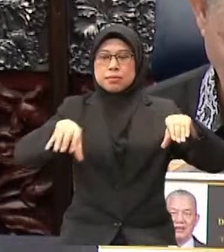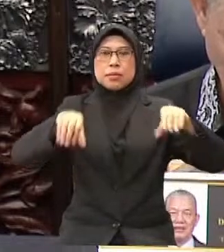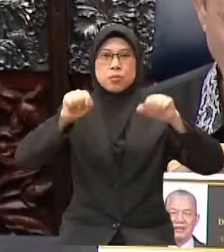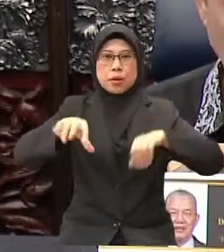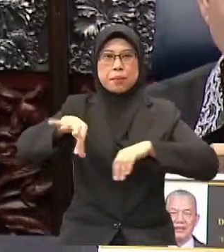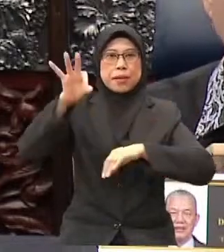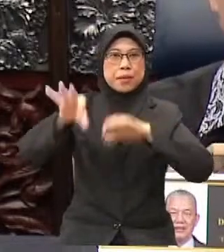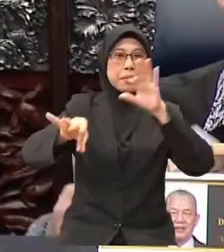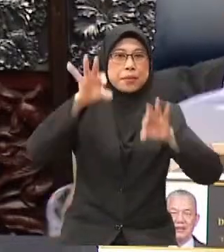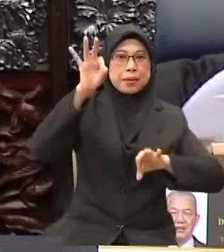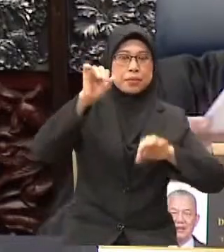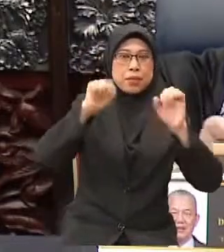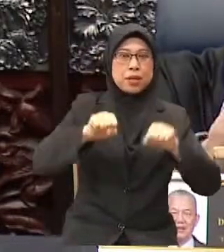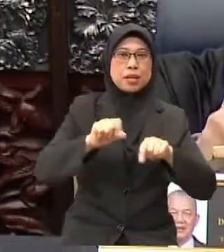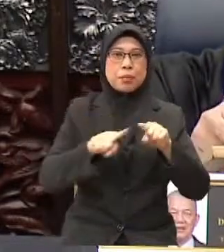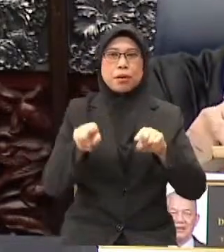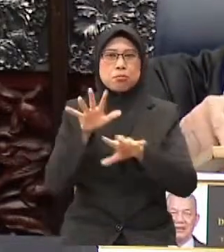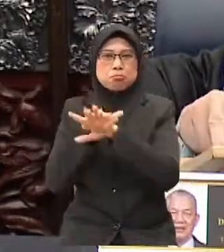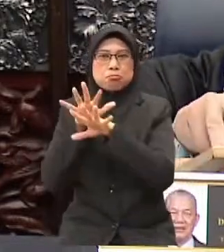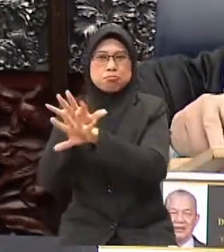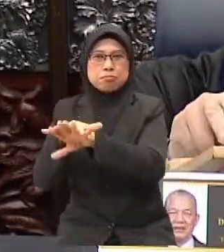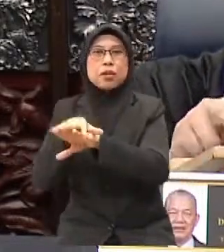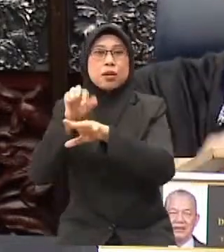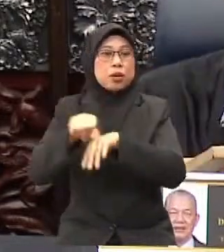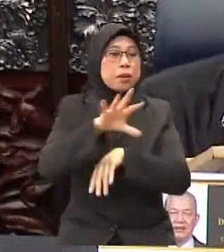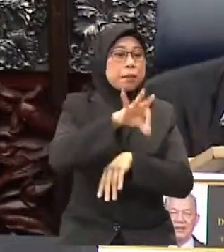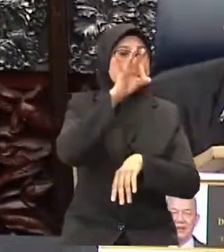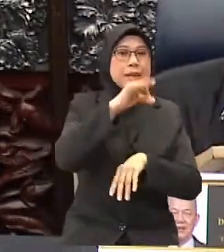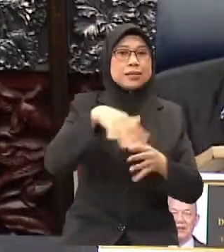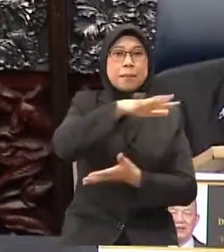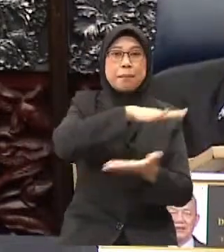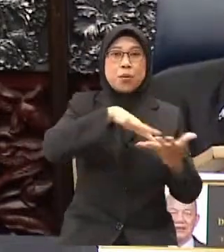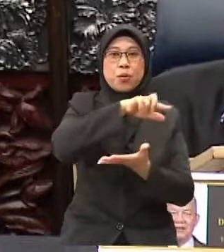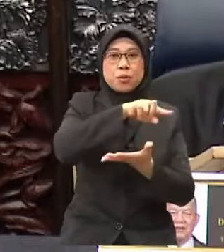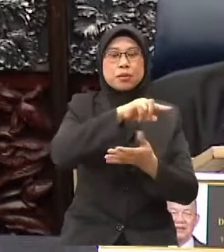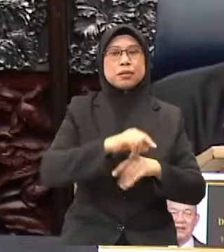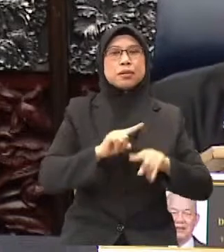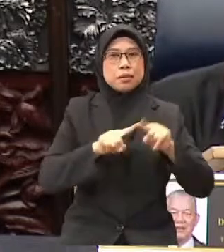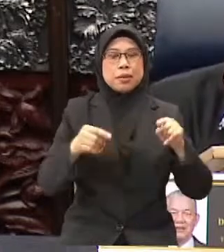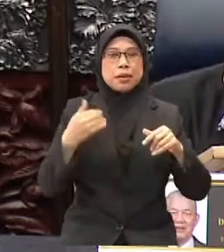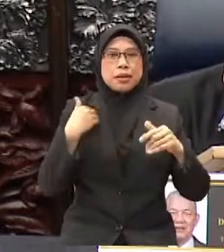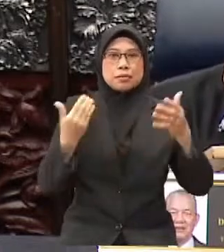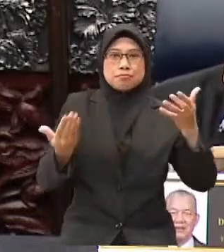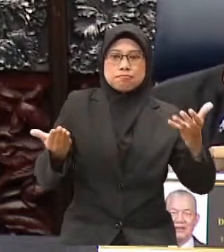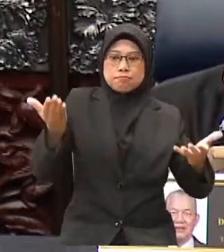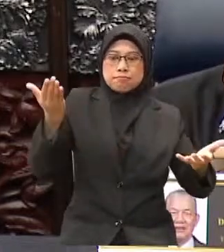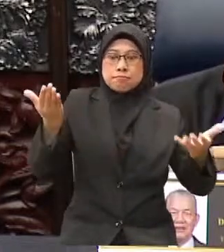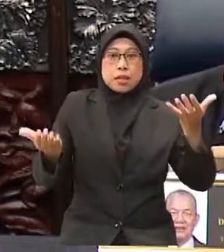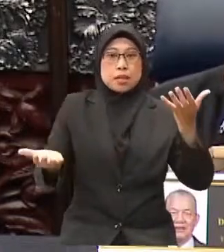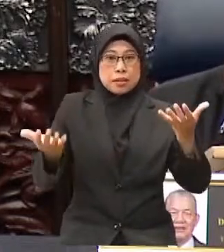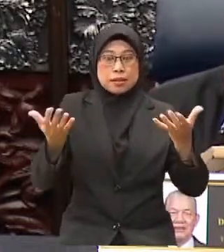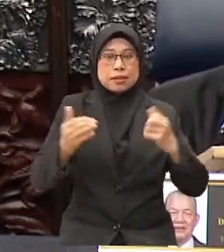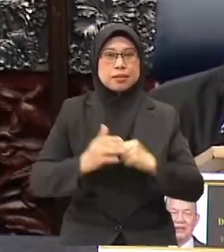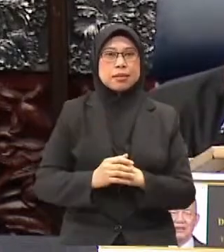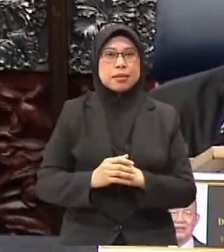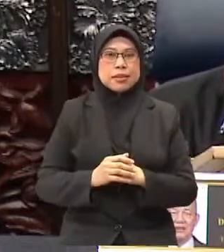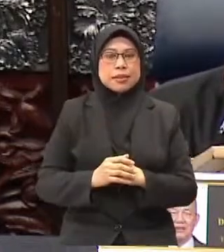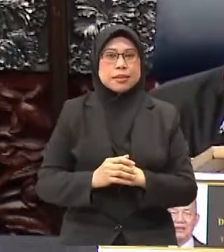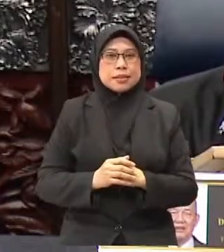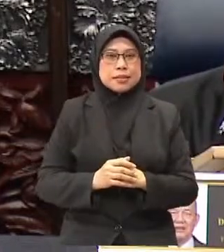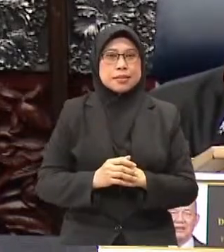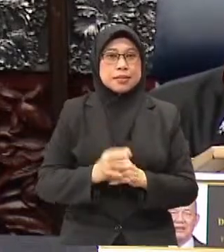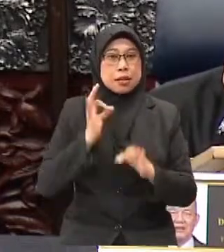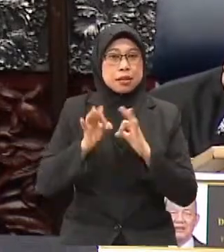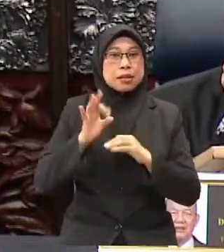boleh masuk coach yang lain sekiranya terlalu sesak tetapi kita juga perlu ada pengimbangan kalu kita hanya